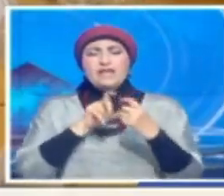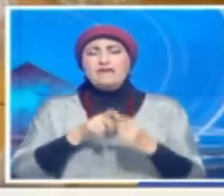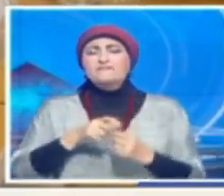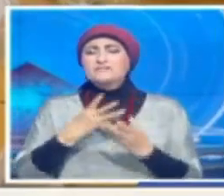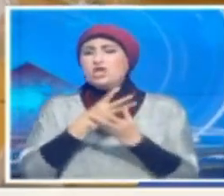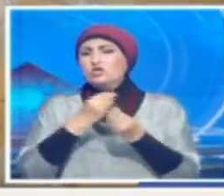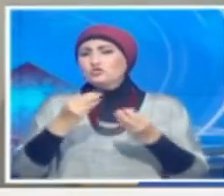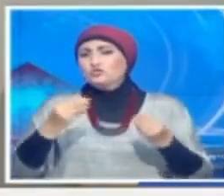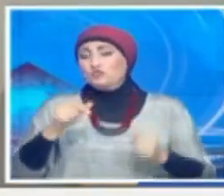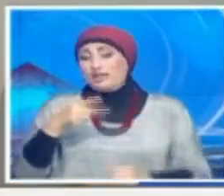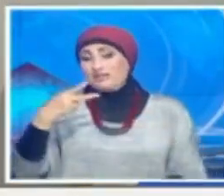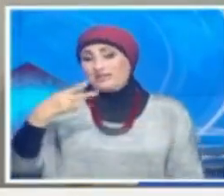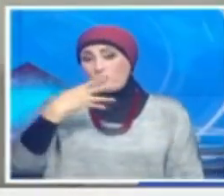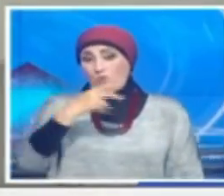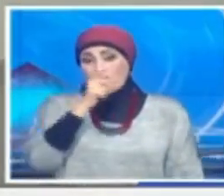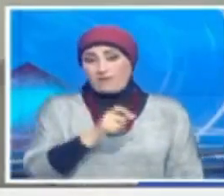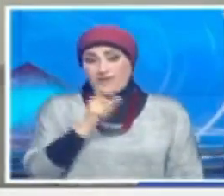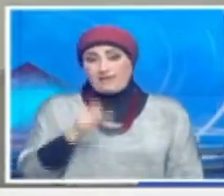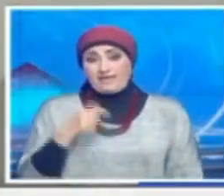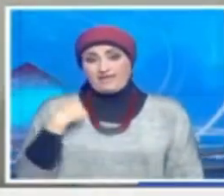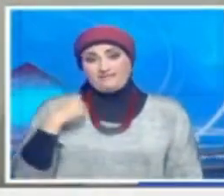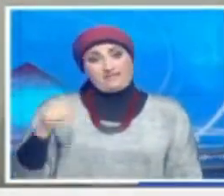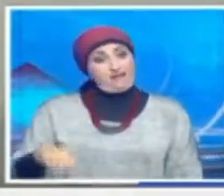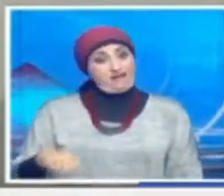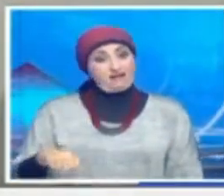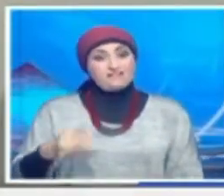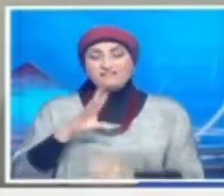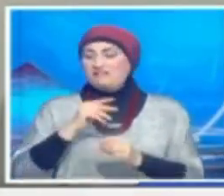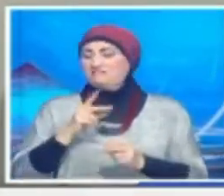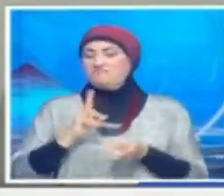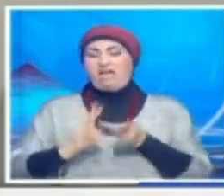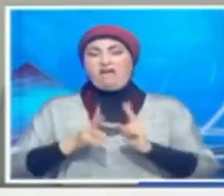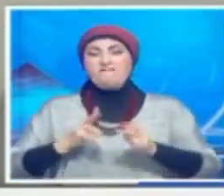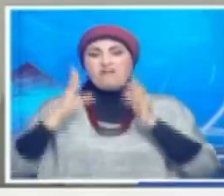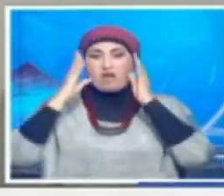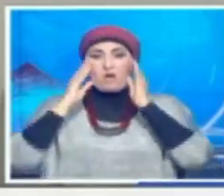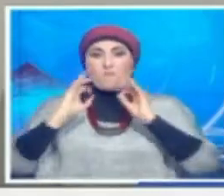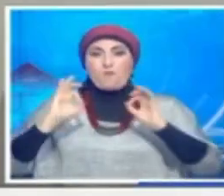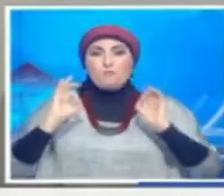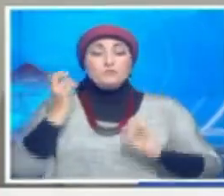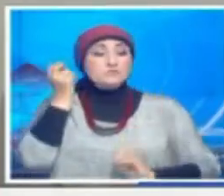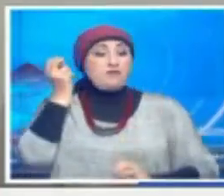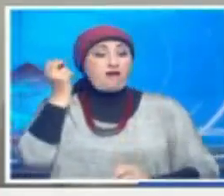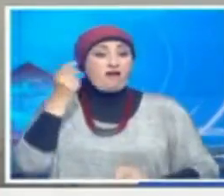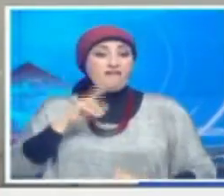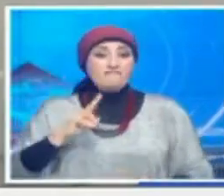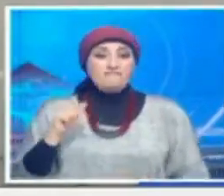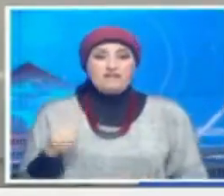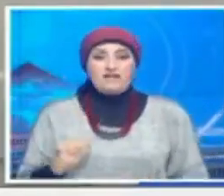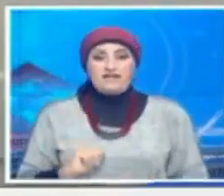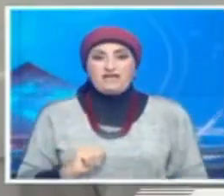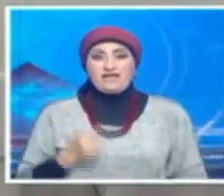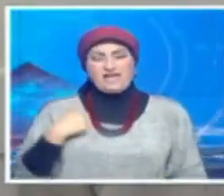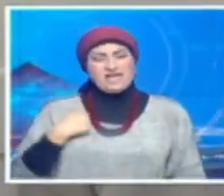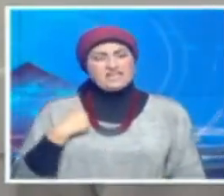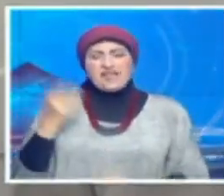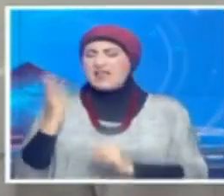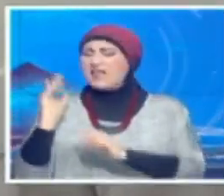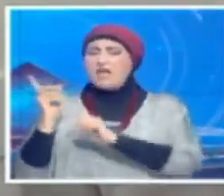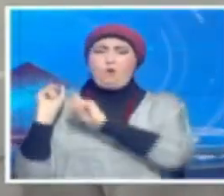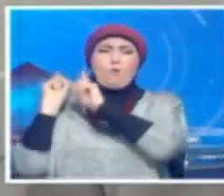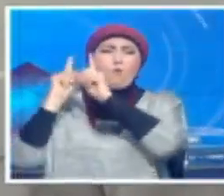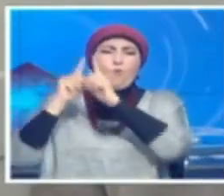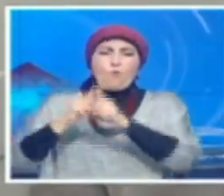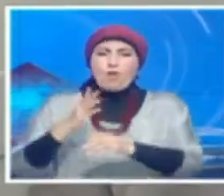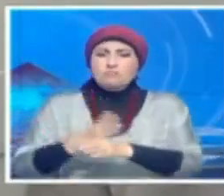42 متسابق. بيعتبروا عرس ثقافة اليوم، لأن عملية التصويت على أفضل العقول اللي أبدعت وابتكرت في